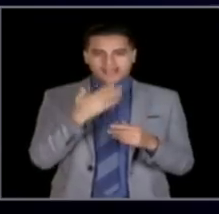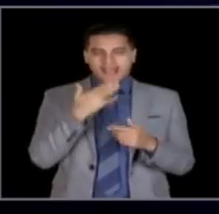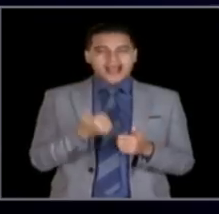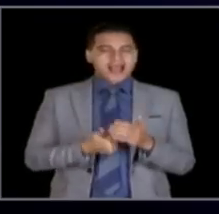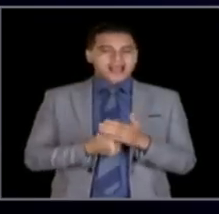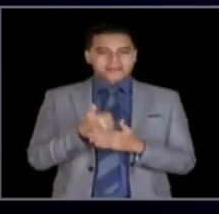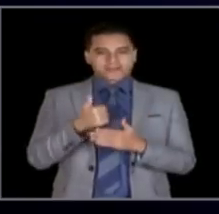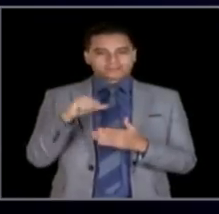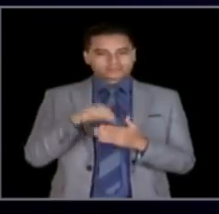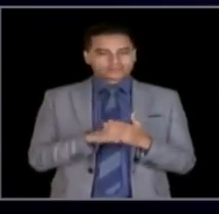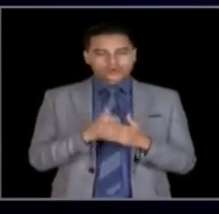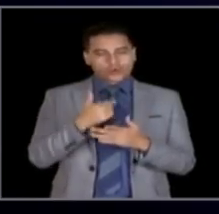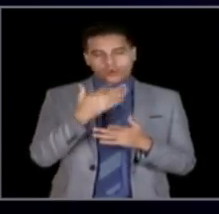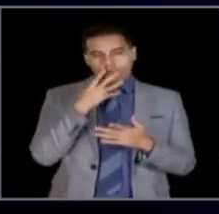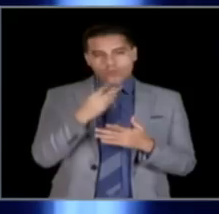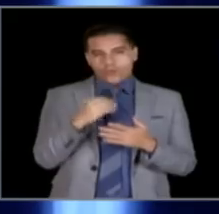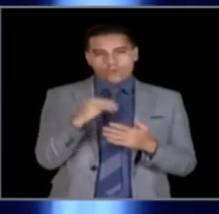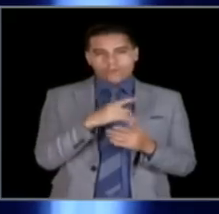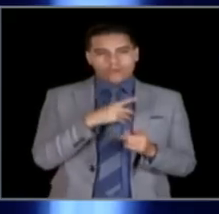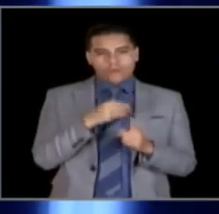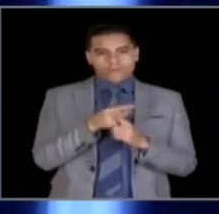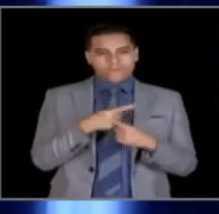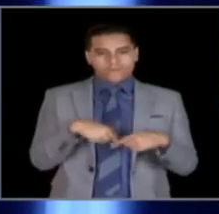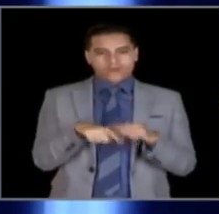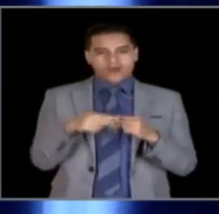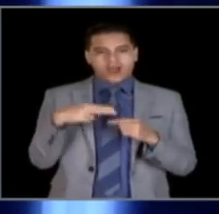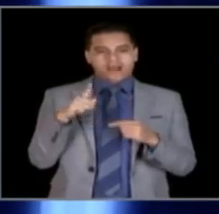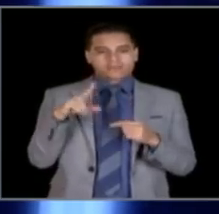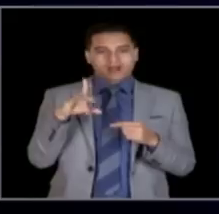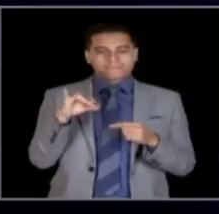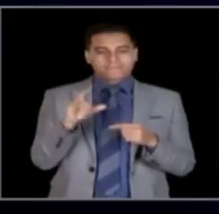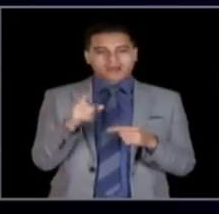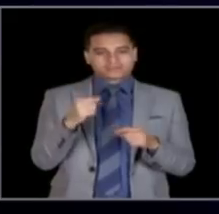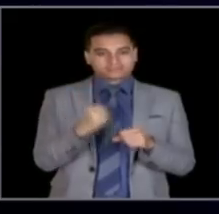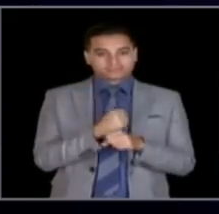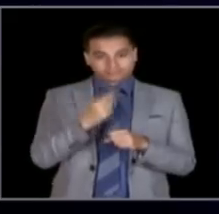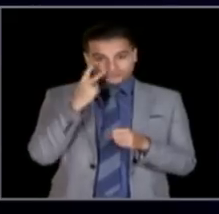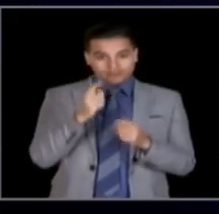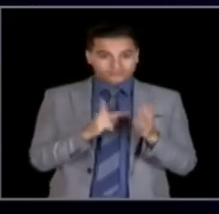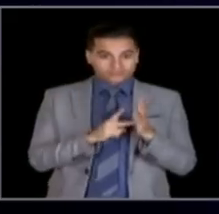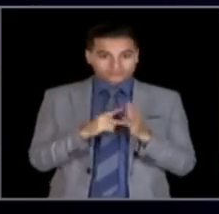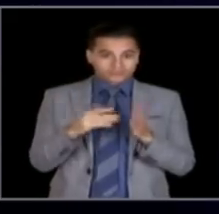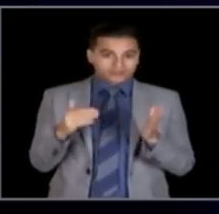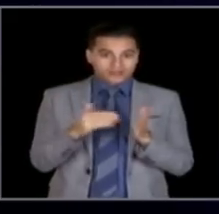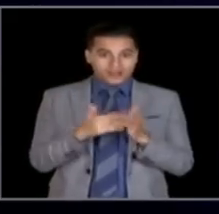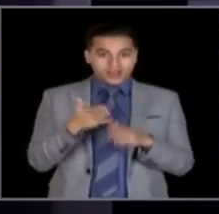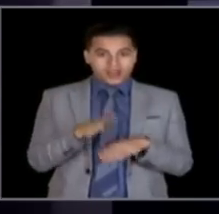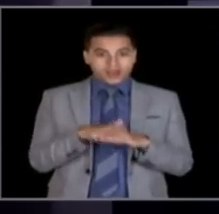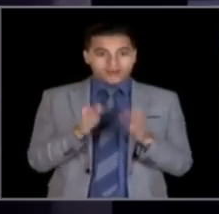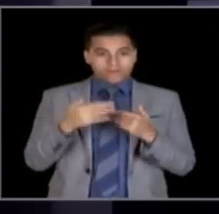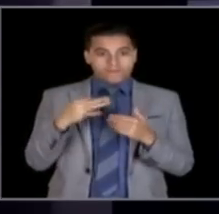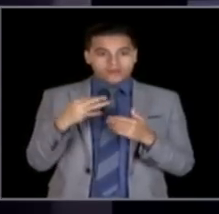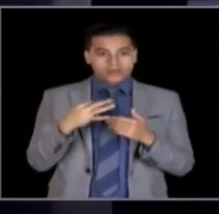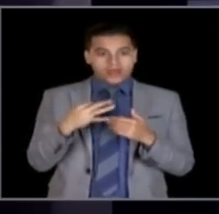حاجه طبعا، هي دي الروح اللي انا بحبها. عبد الرحمن محمد، كنت تتوقع انك توصل